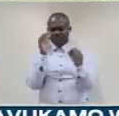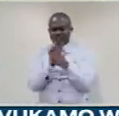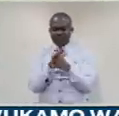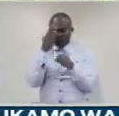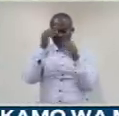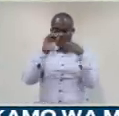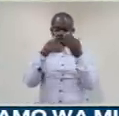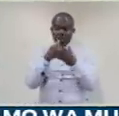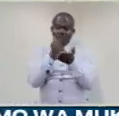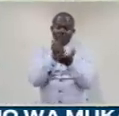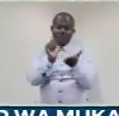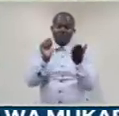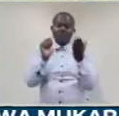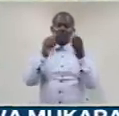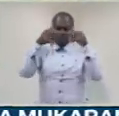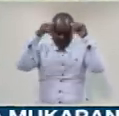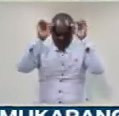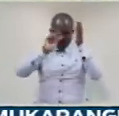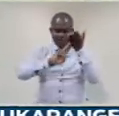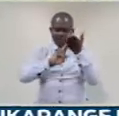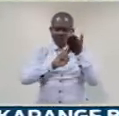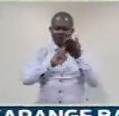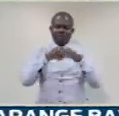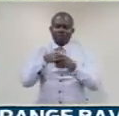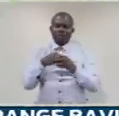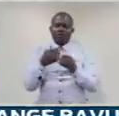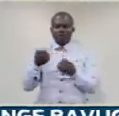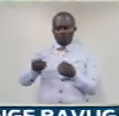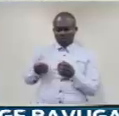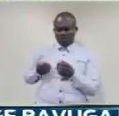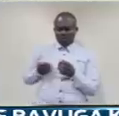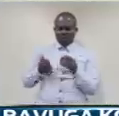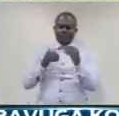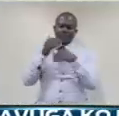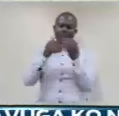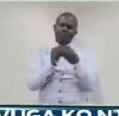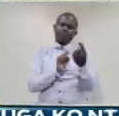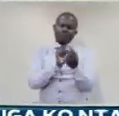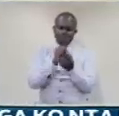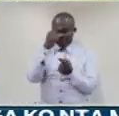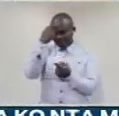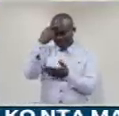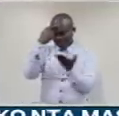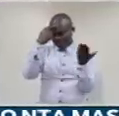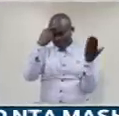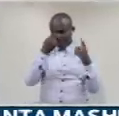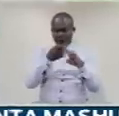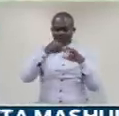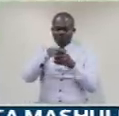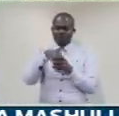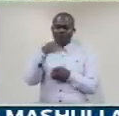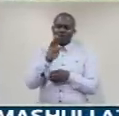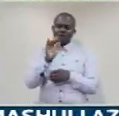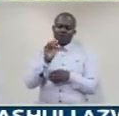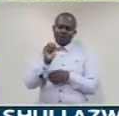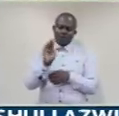kuko bakijijwe n'izo nka zo bakosheje uwo mukobwa n'izo zabakijije bahura n'abahinde bari baturutse ibyumba batangiye isoko